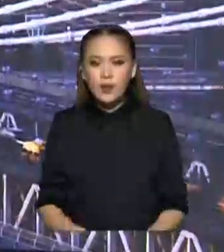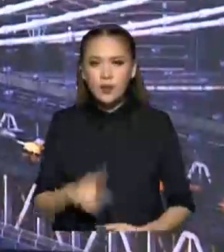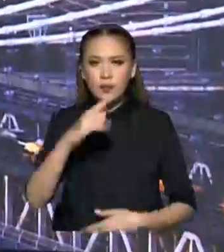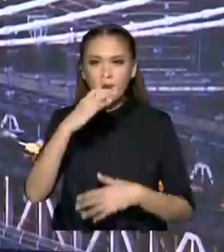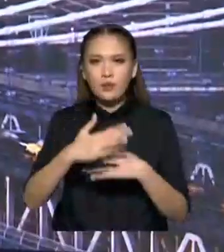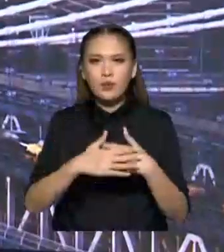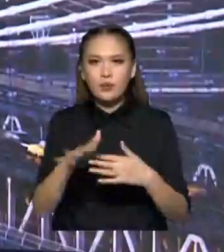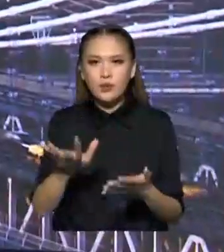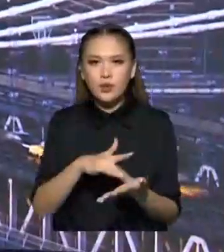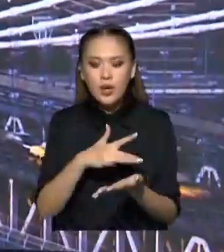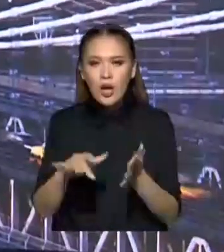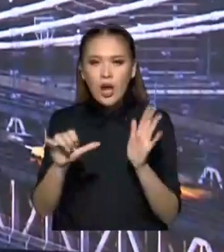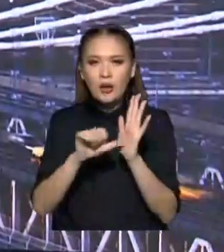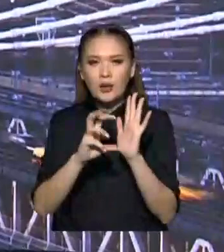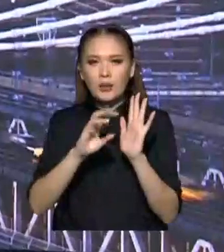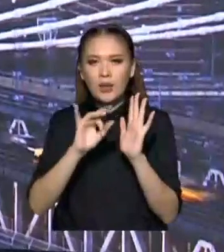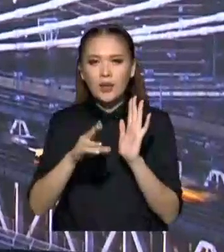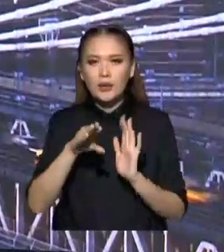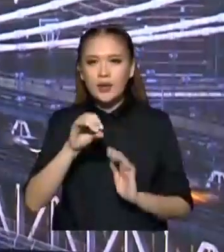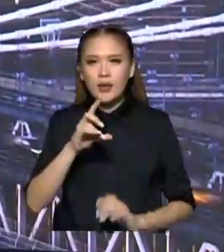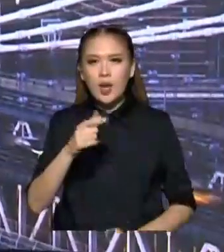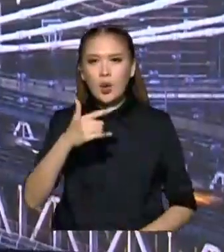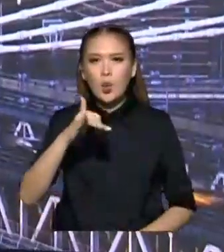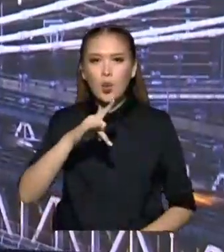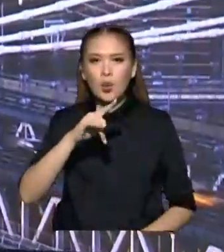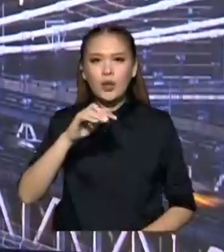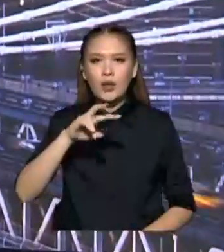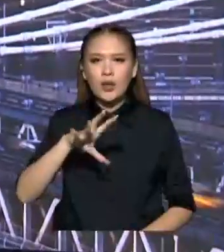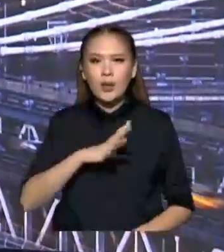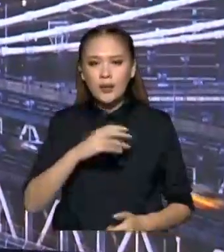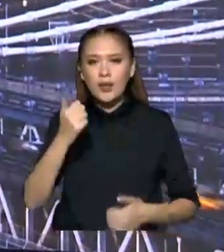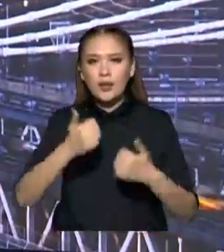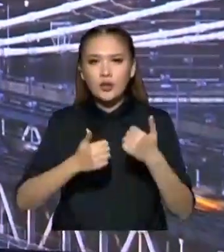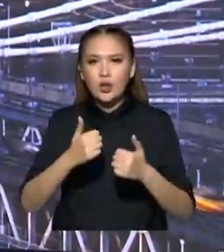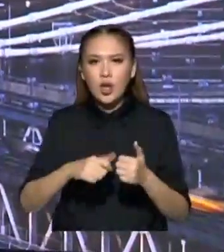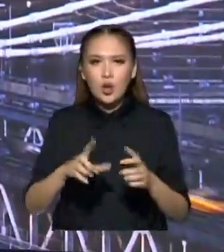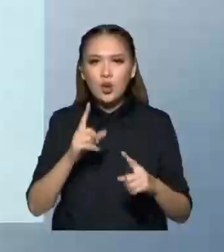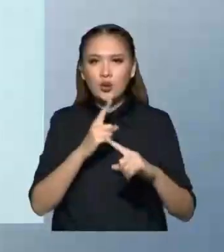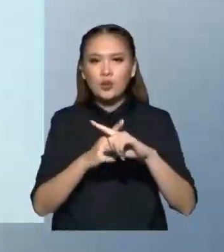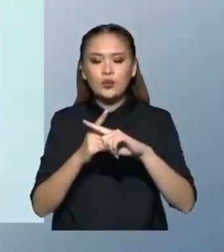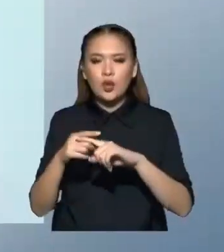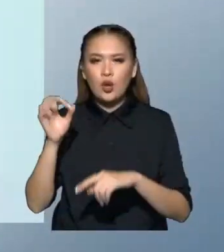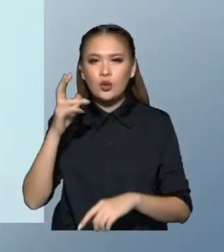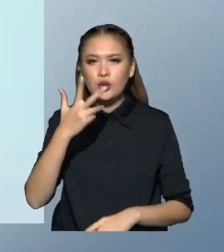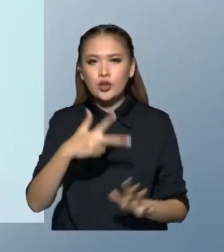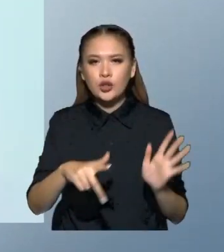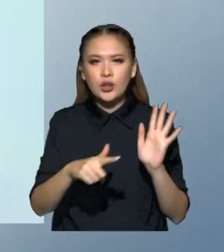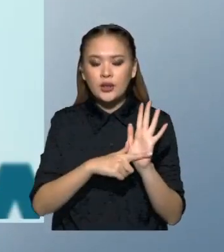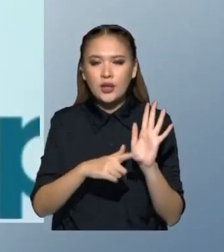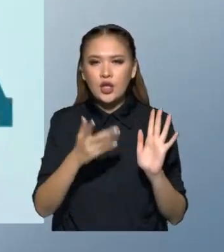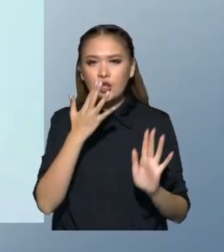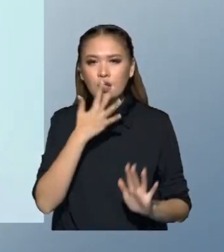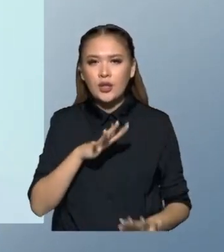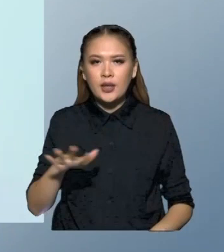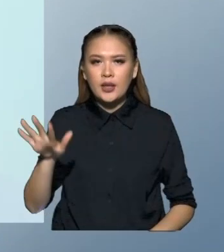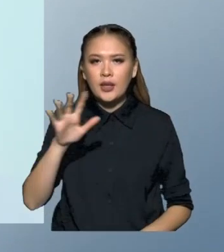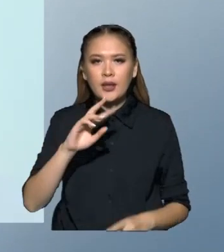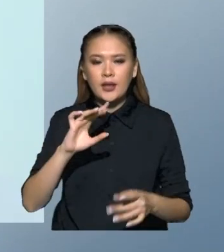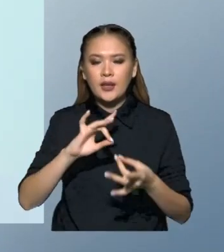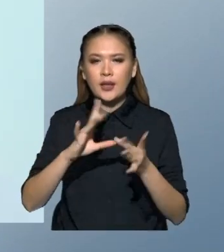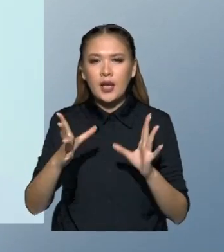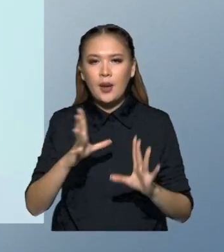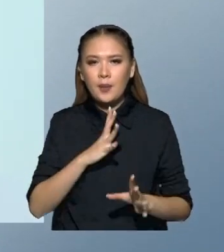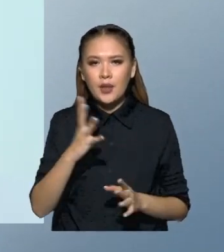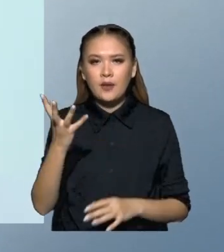Биыл ел бюджетіне 6 миллиард теңгеден аса Google салығы түсті. Яғни қосымша құн салығы 37 шетелдік ірі интернет компаниядан